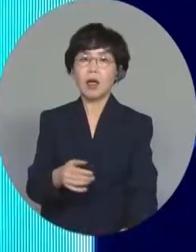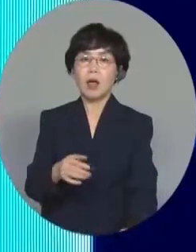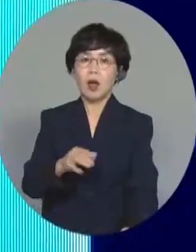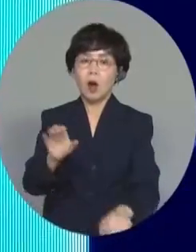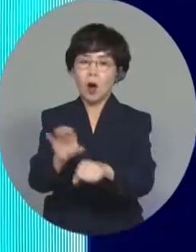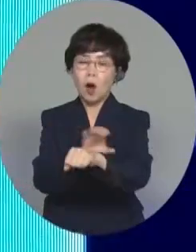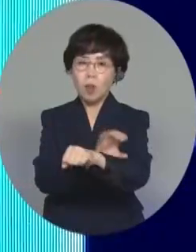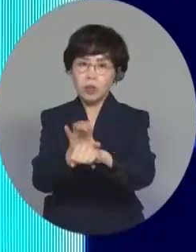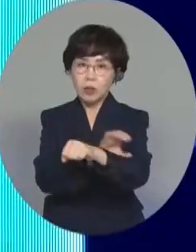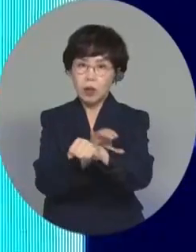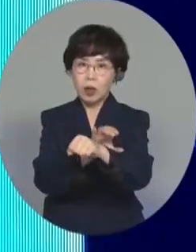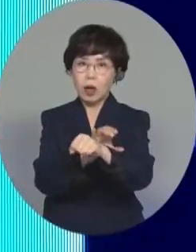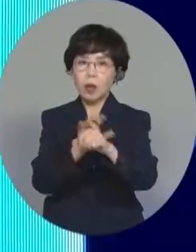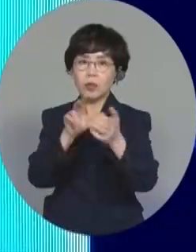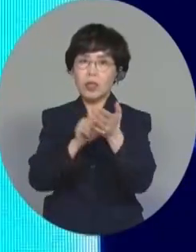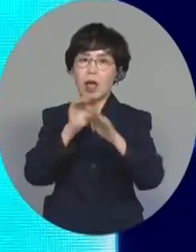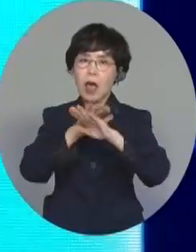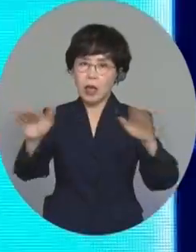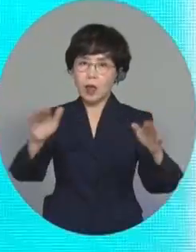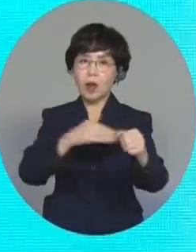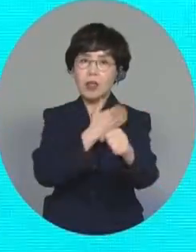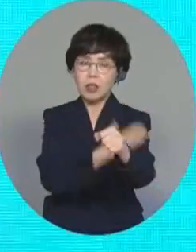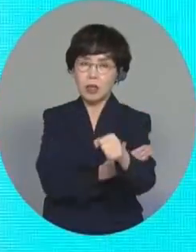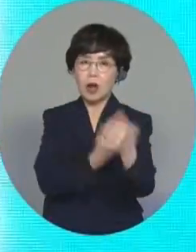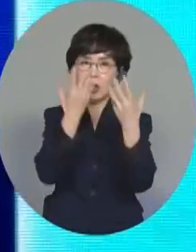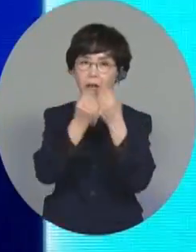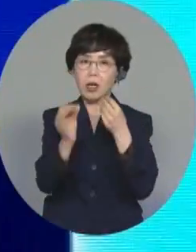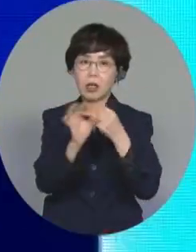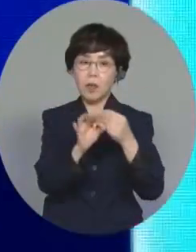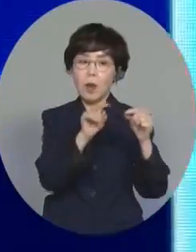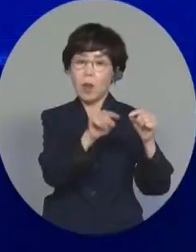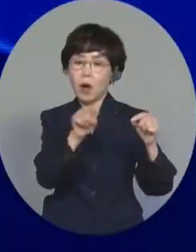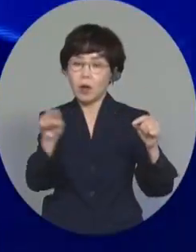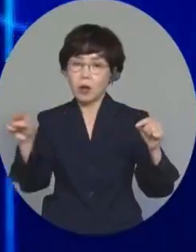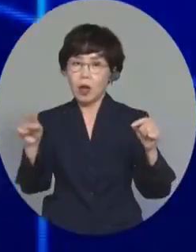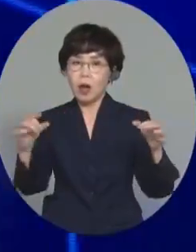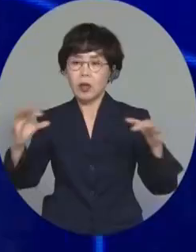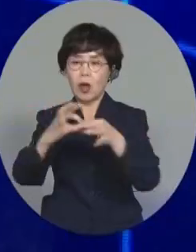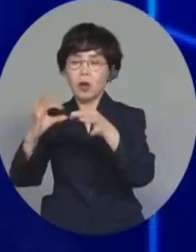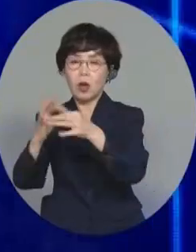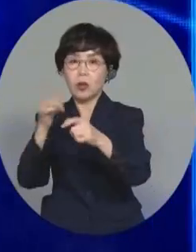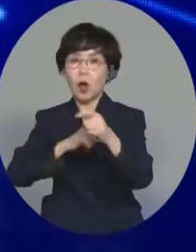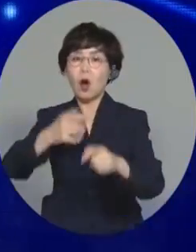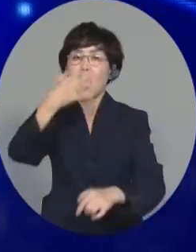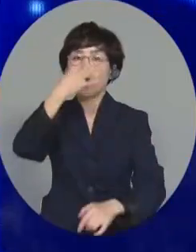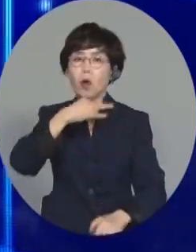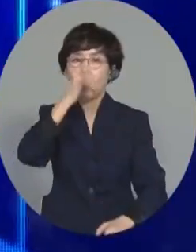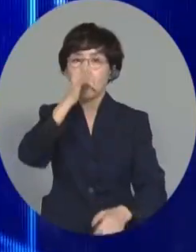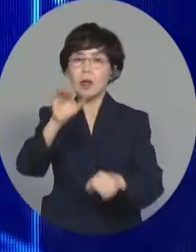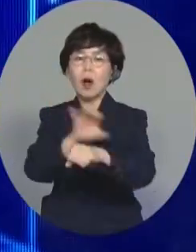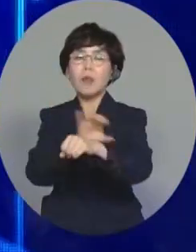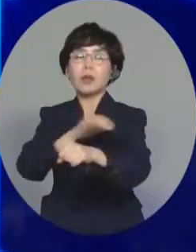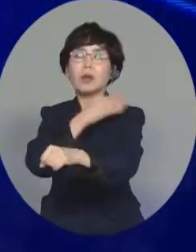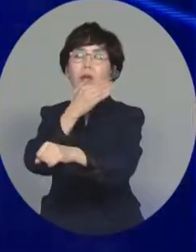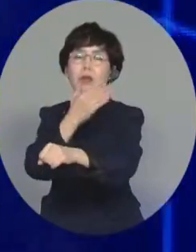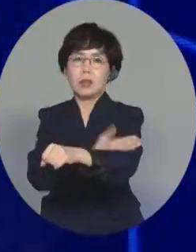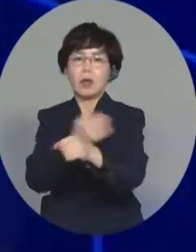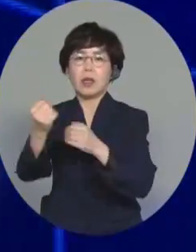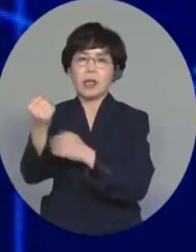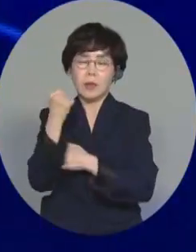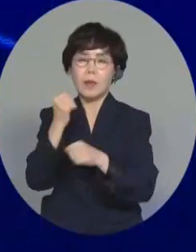우리는 병렬 컴퓨팅 그리고 더 효율성이 높은 컴퓨팅을 달성할 수 있게 되었습니다.